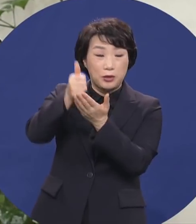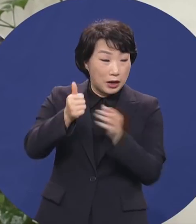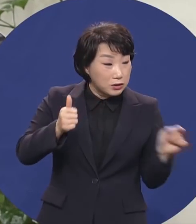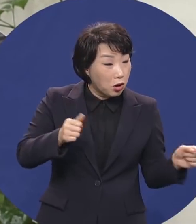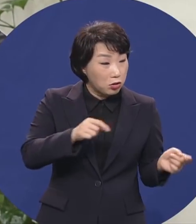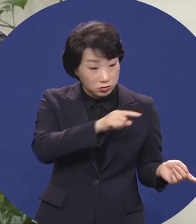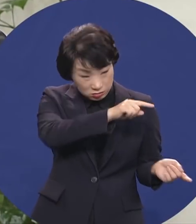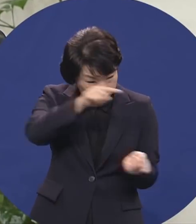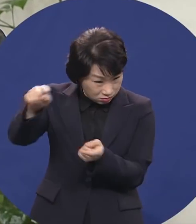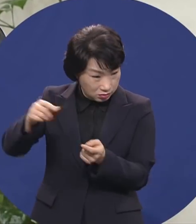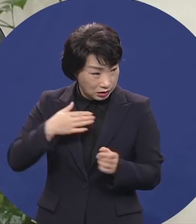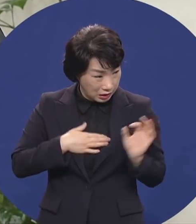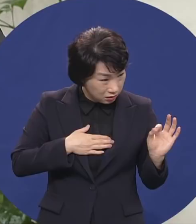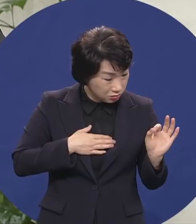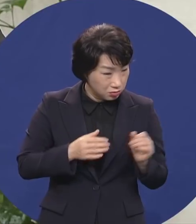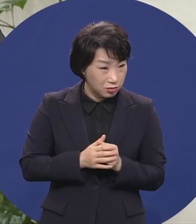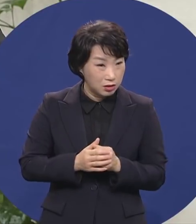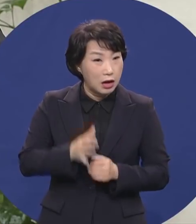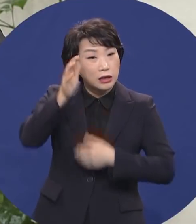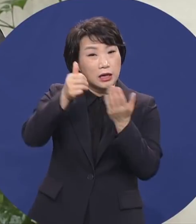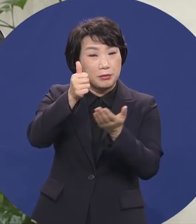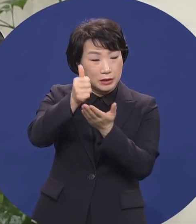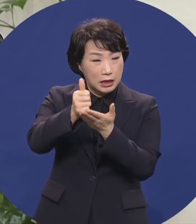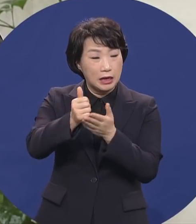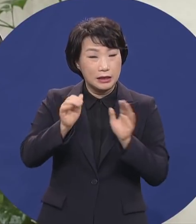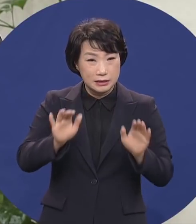당신 문제요. 내 하나님 앞에